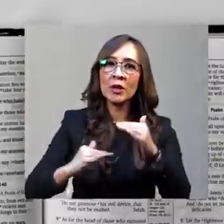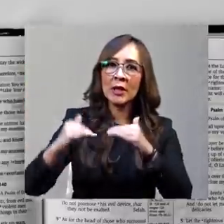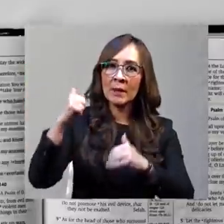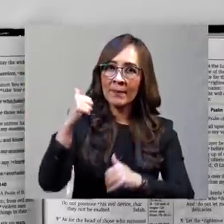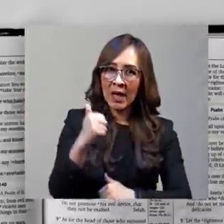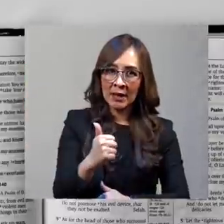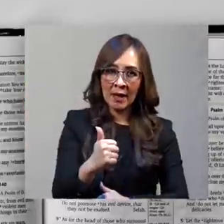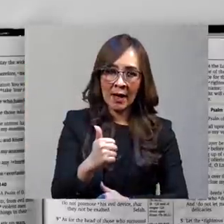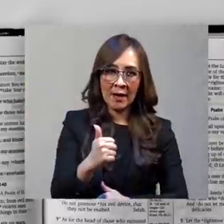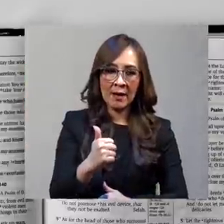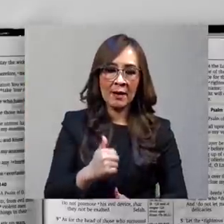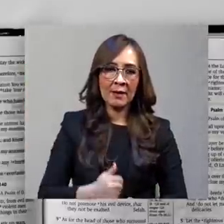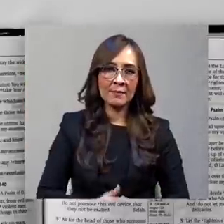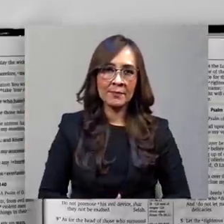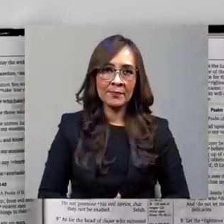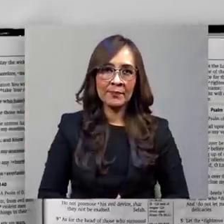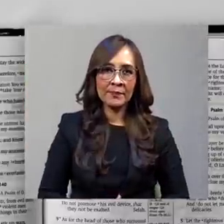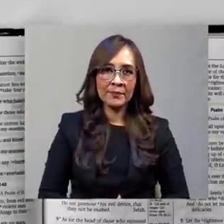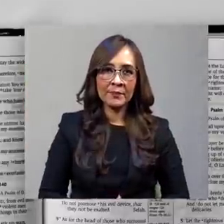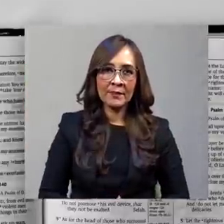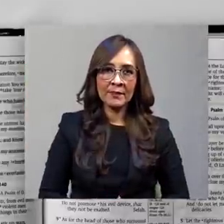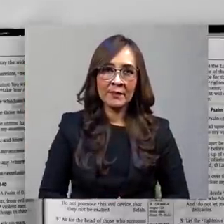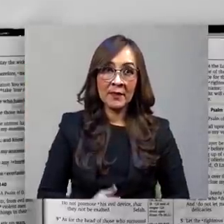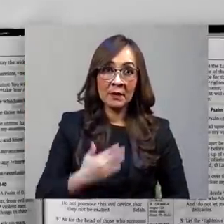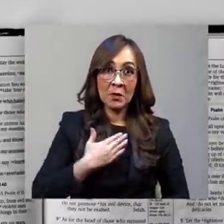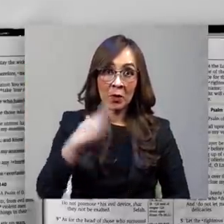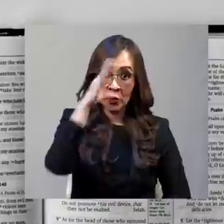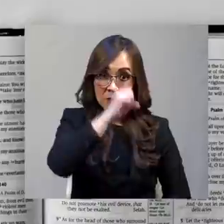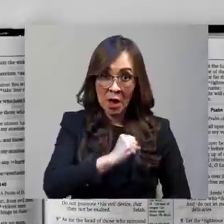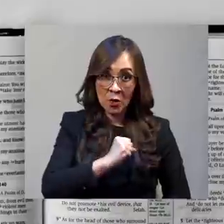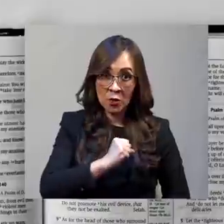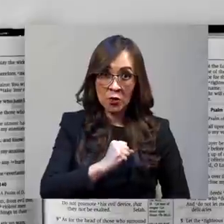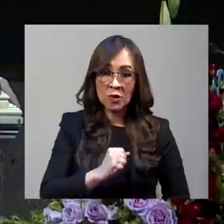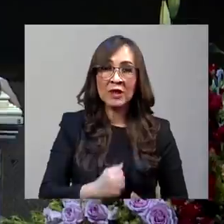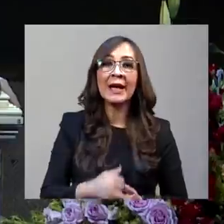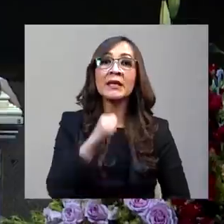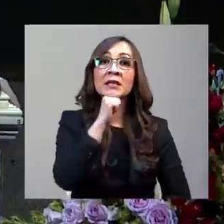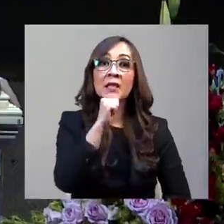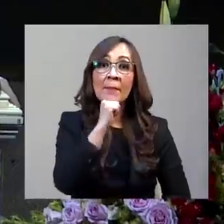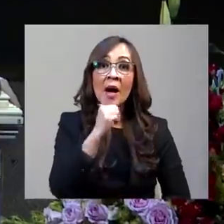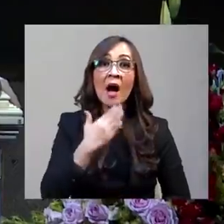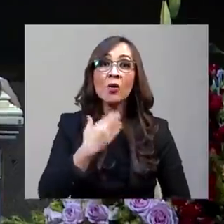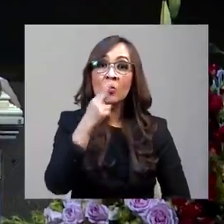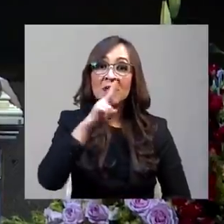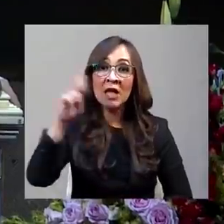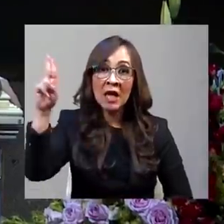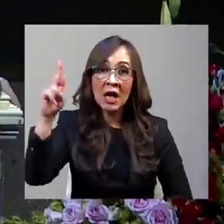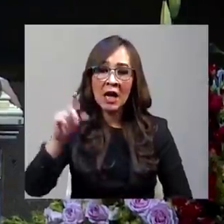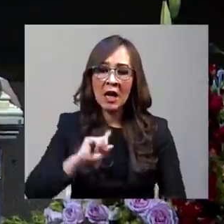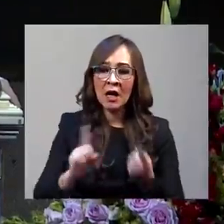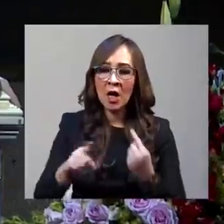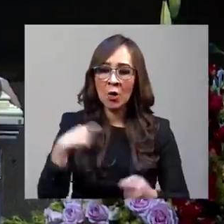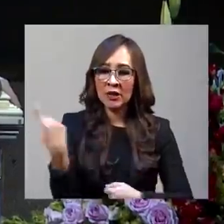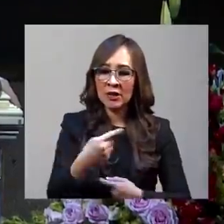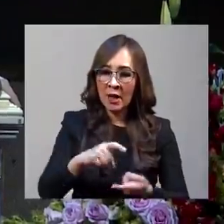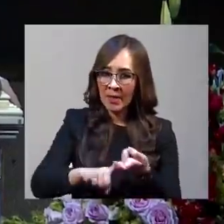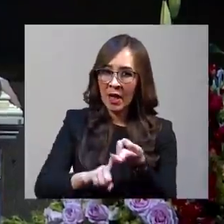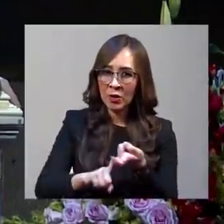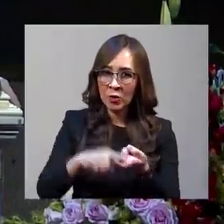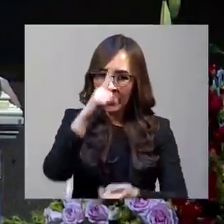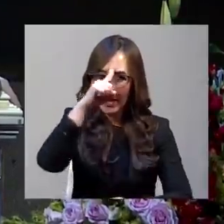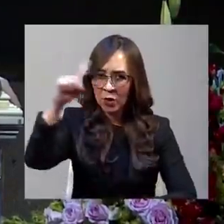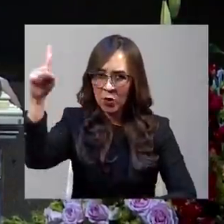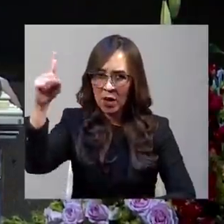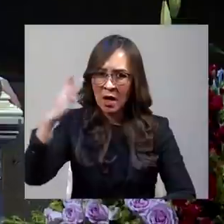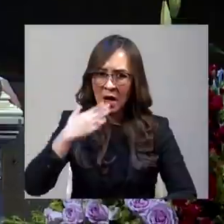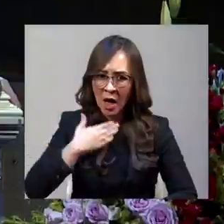akan berkata, aku tahu kepada siapa aku percaya, aku yakin dia berkuasa. Kalau kita bergantung penuh pada Tuhan, kita akan mampu berkata melewati